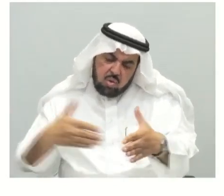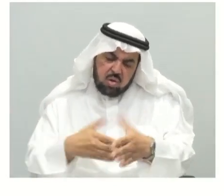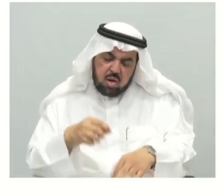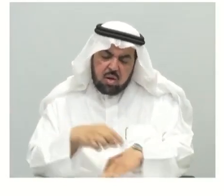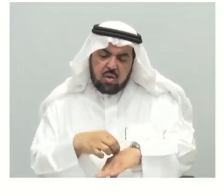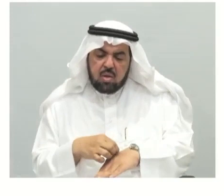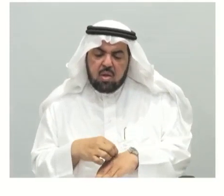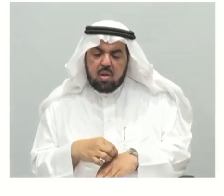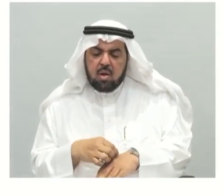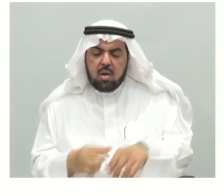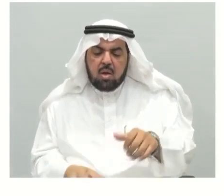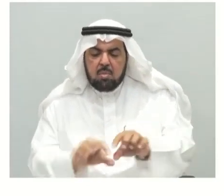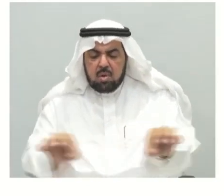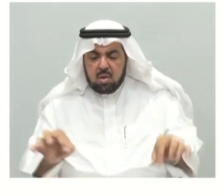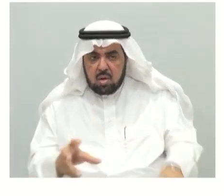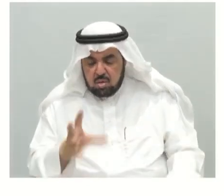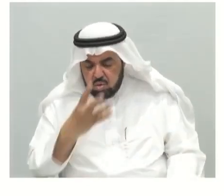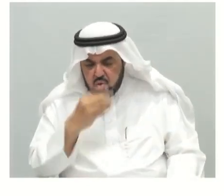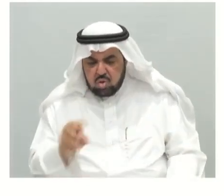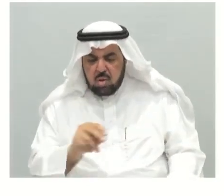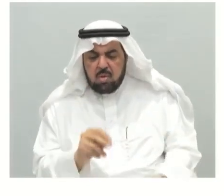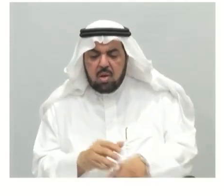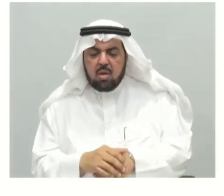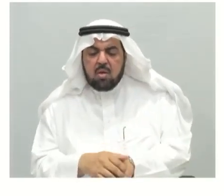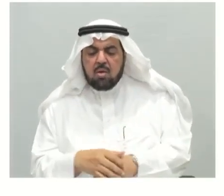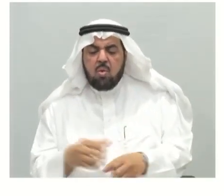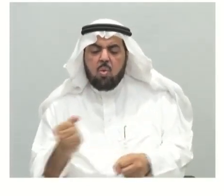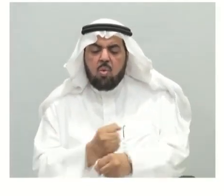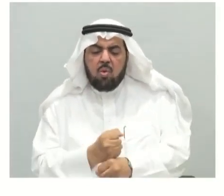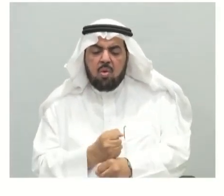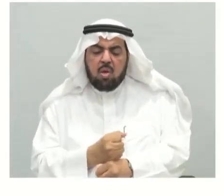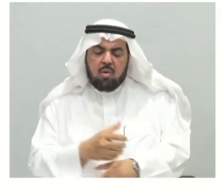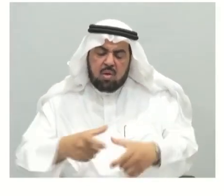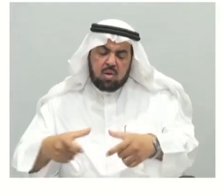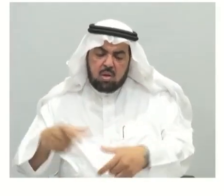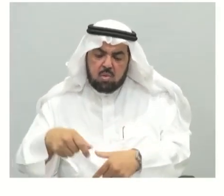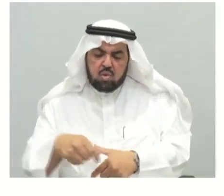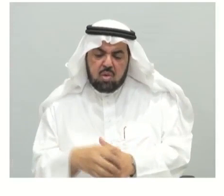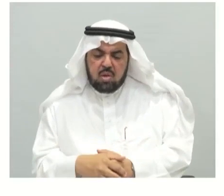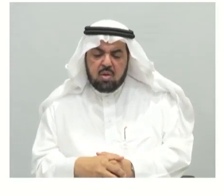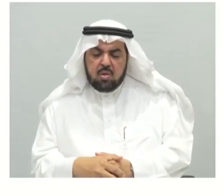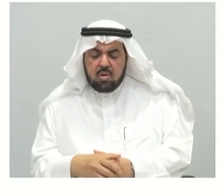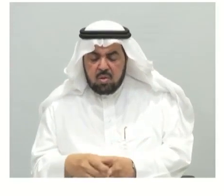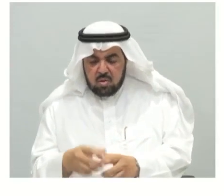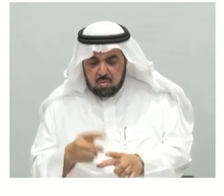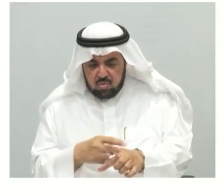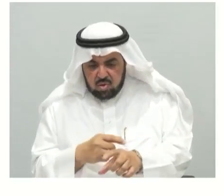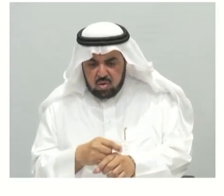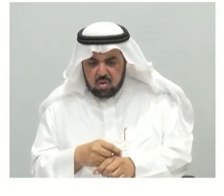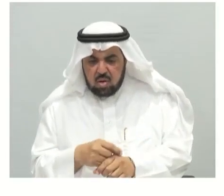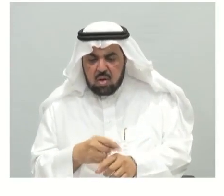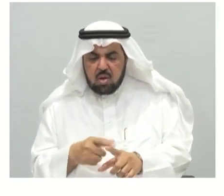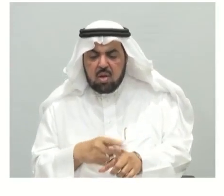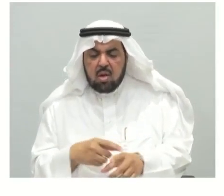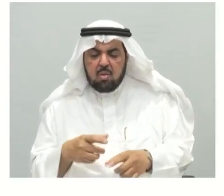الانسان من اختراعات تشابه وظائف هذه التراكيب الموجوده في المفصليات نلاحظ لاحظ